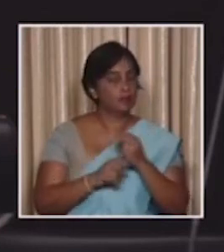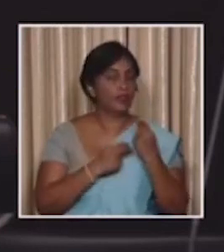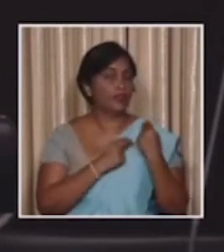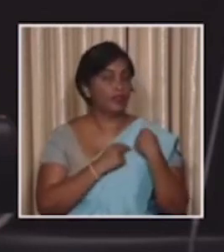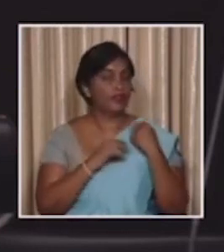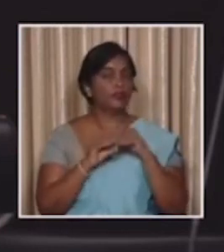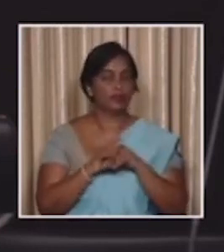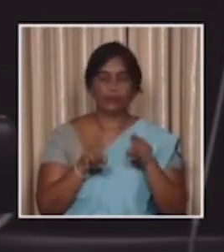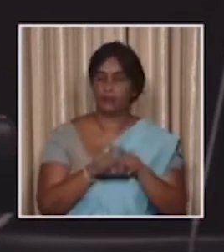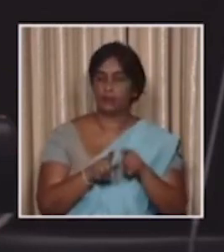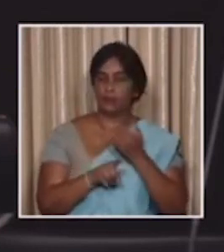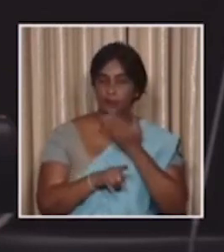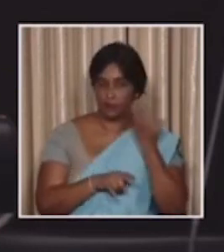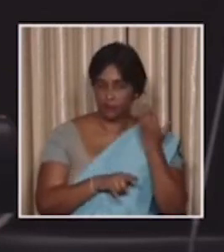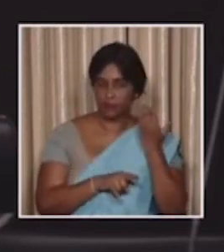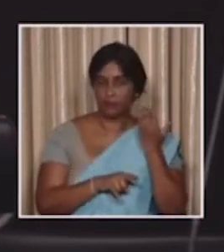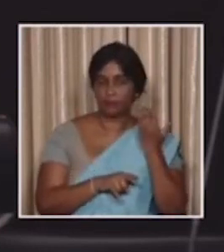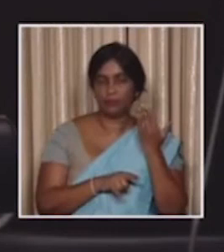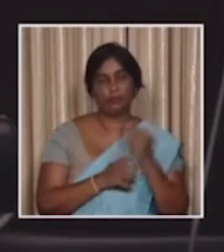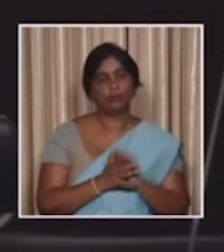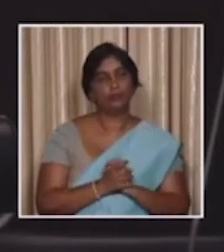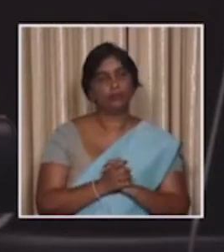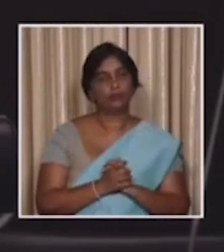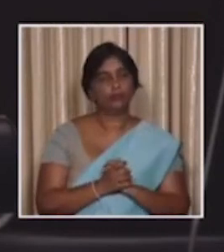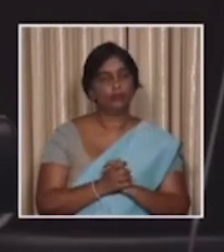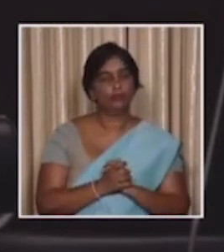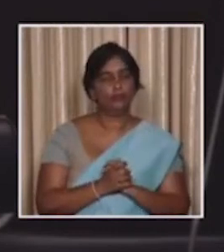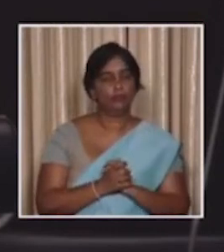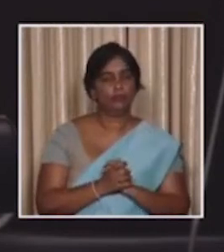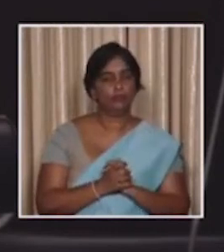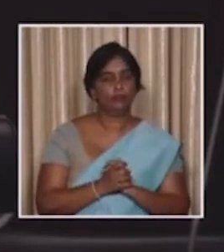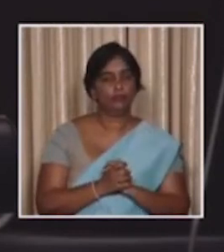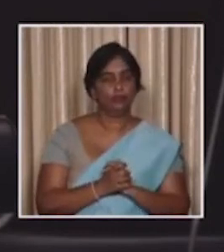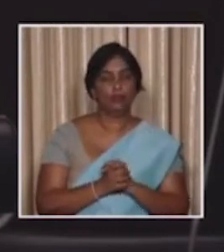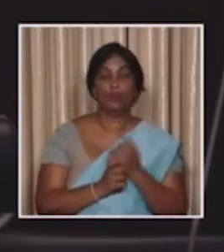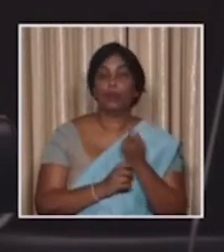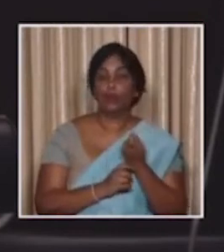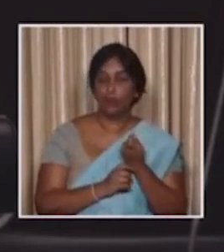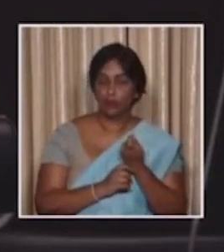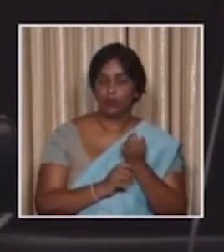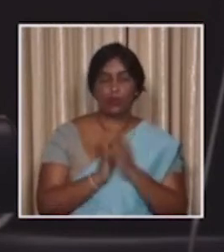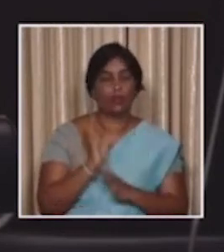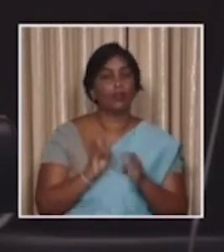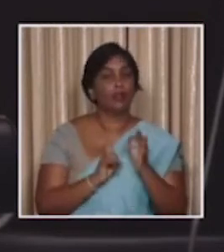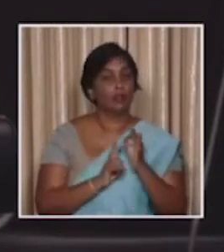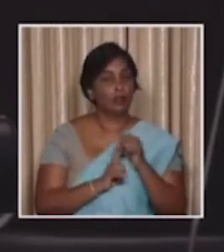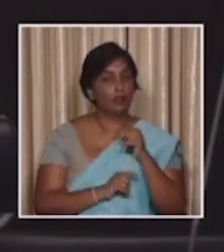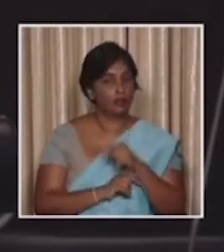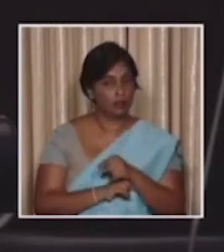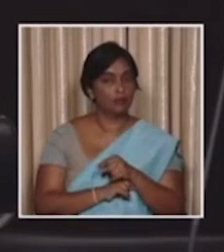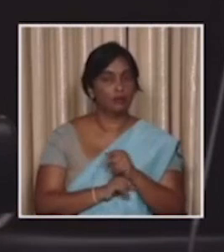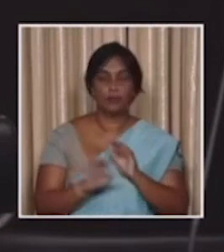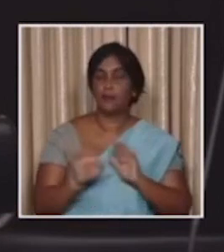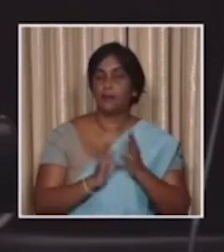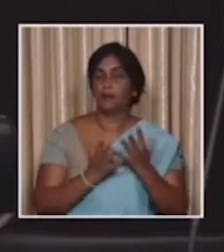சபையின் உறுப்பினர்கள் நாட்டு மக்களின் அடிப்படை உரிமைகளை மீறியுள்ளனர் என்று பிரதம நீதியரசர் தலைமையிலான நீதியரசர் குழாம் தீர்ப்பளித்துள்ளது.